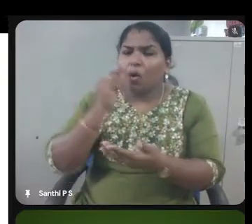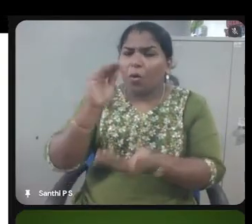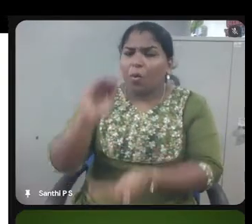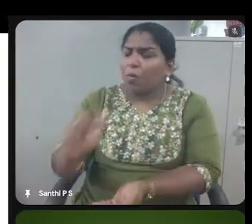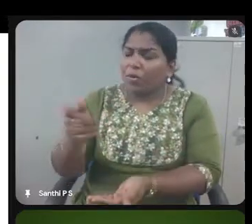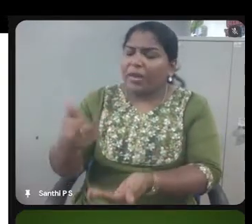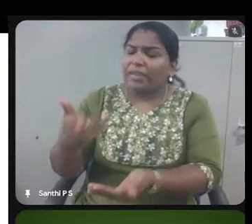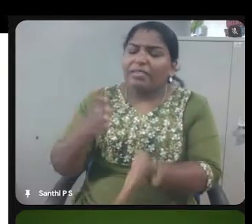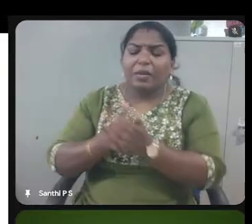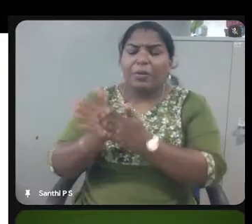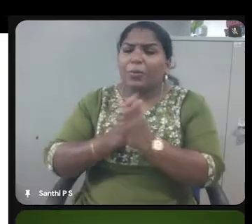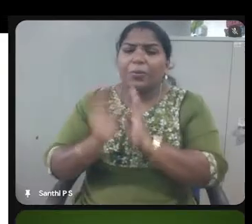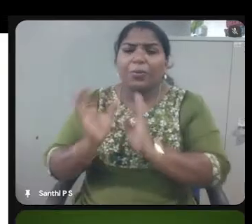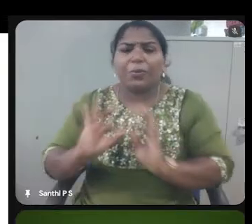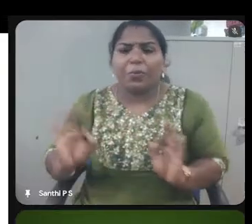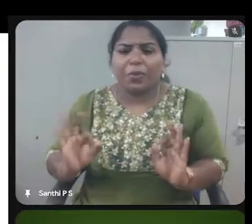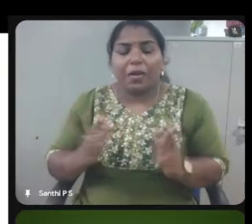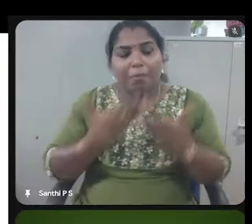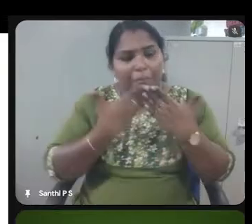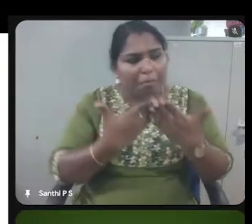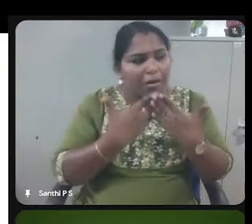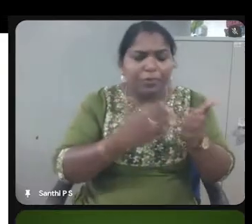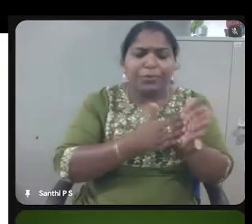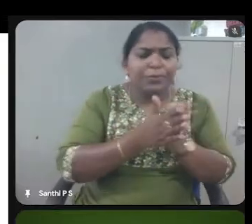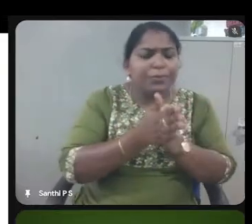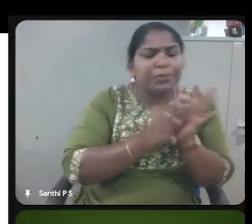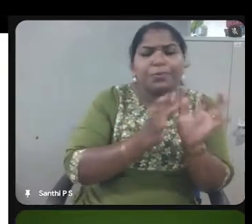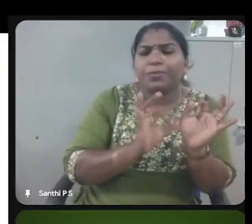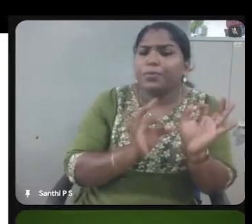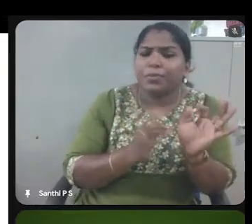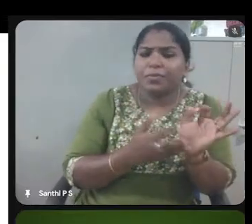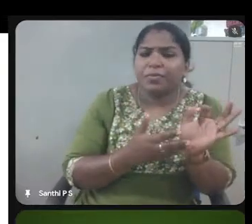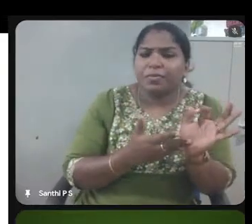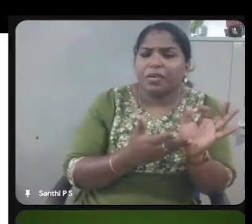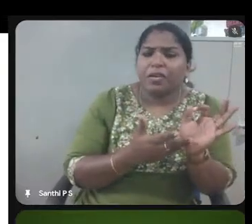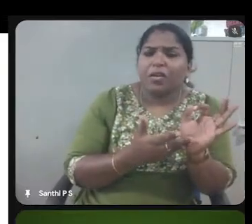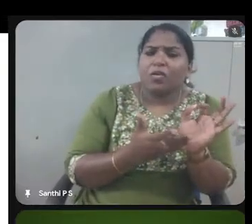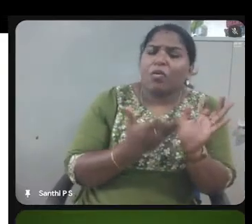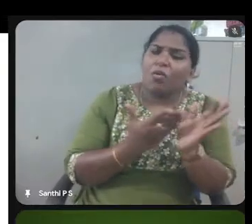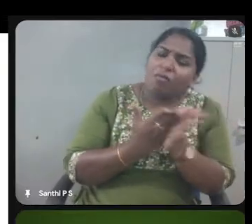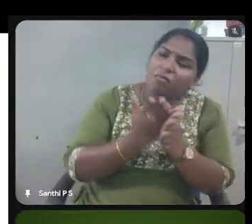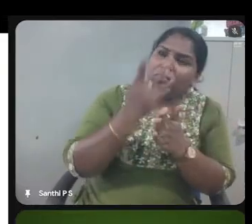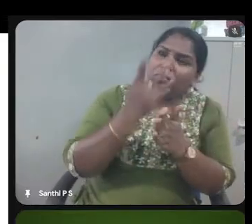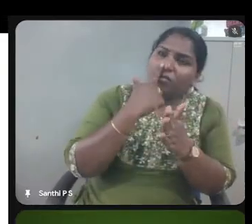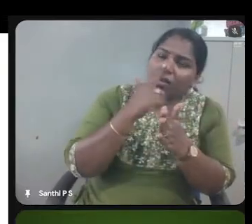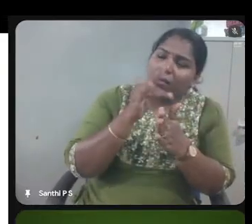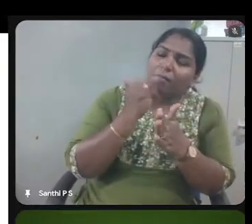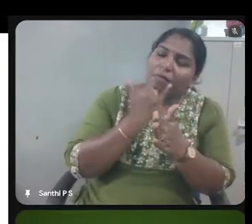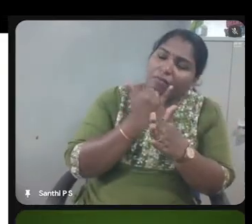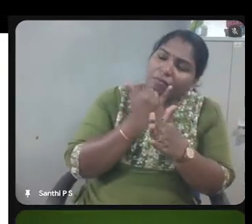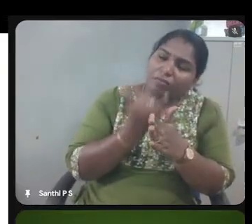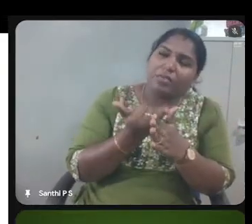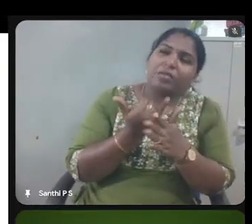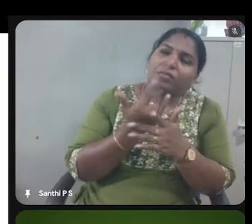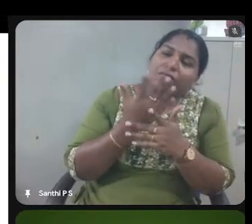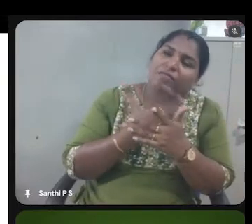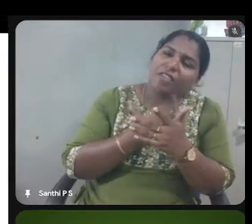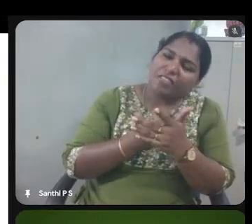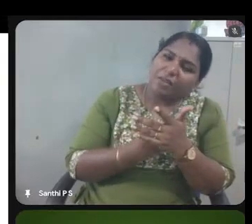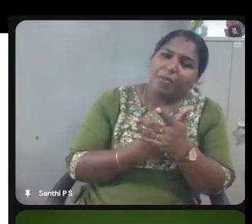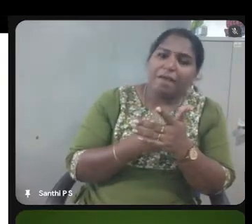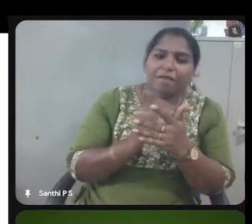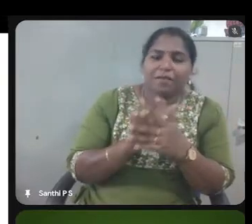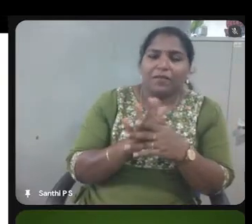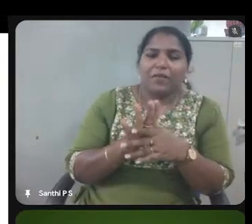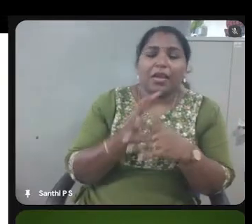ഇവൻ പഠിക്കാൻ പറഞ്ഞാലും എന്നും അവന്റെ മദറിന് വിളിച്ച് വിഷമം പറയാനേ ഉള്ളൂ സമയം. ലൈക്ക് അത് പഠിക്കാൻ